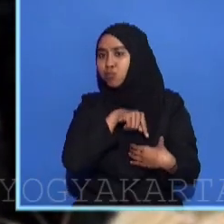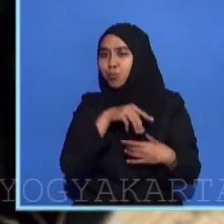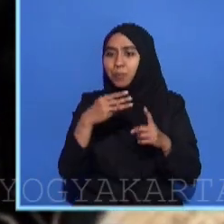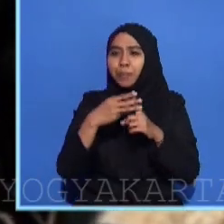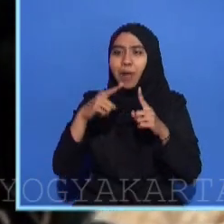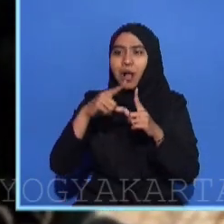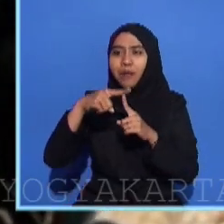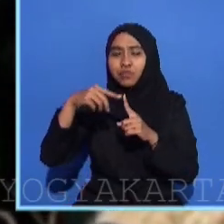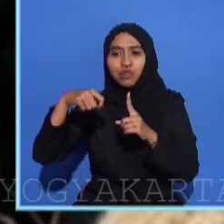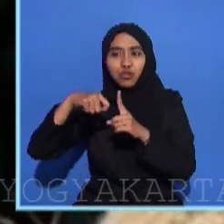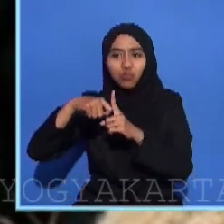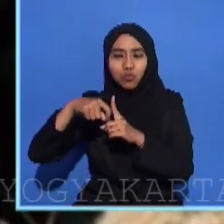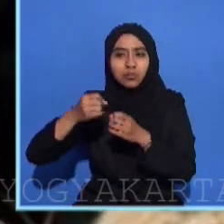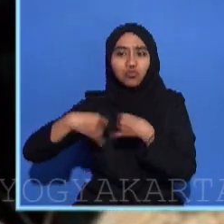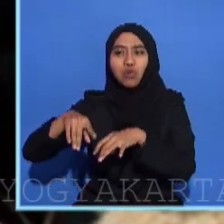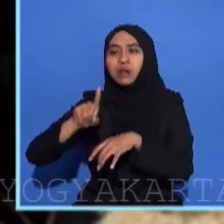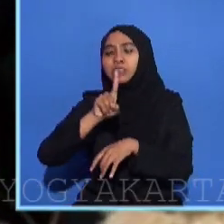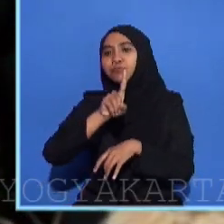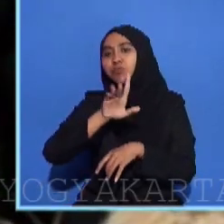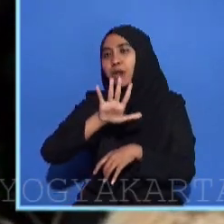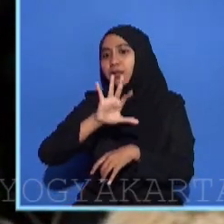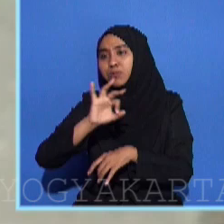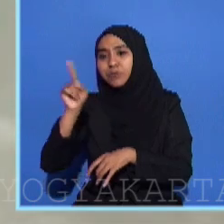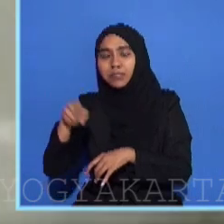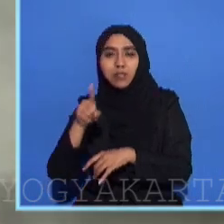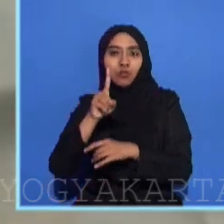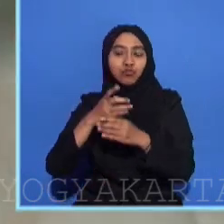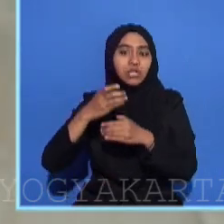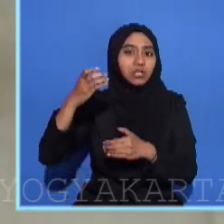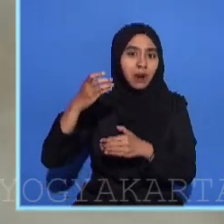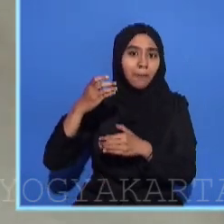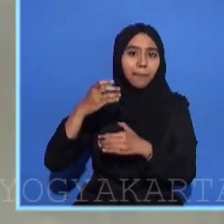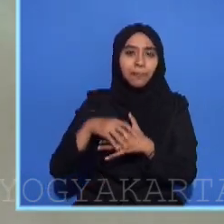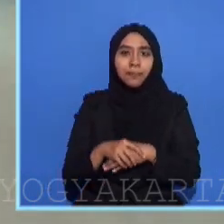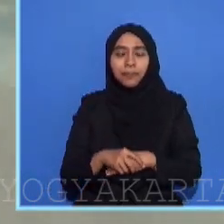sate gangsal ewu rupiah saben sekilonipun. Mekaten Widiantolan Harif Yuda Asung Palapuran.